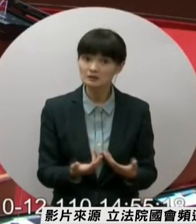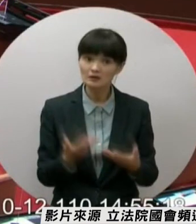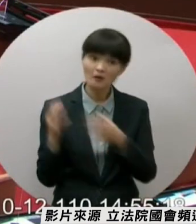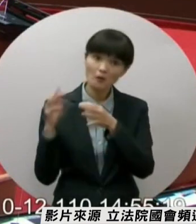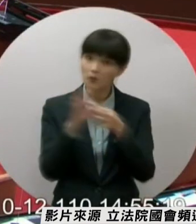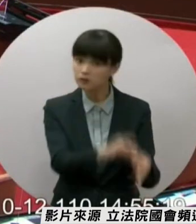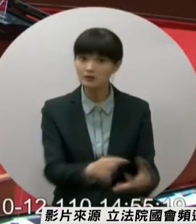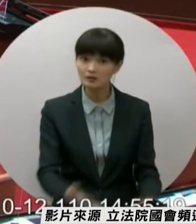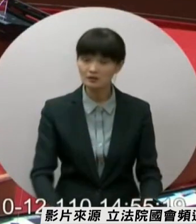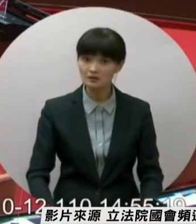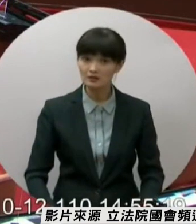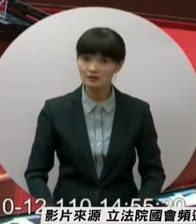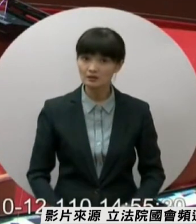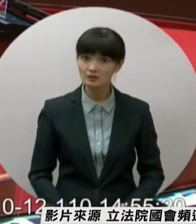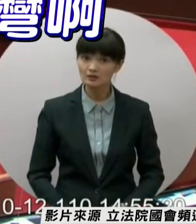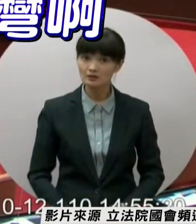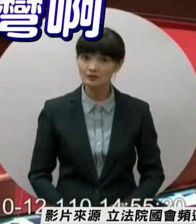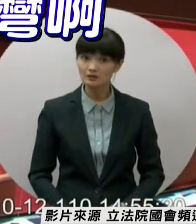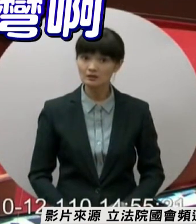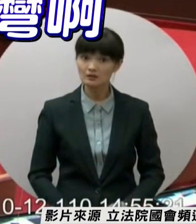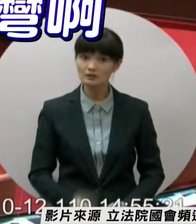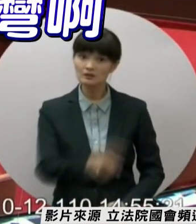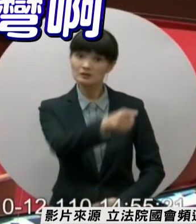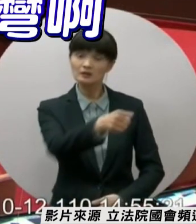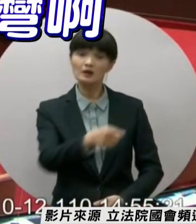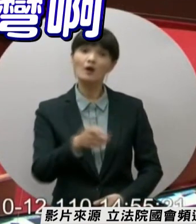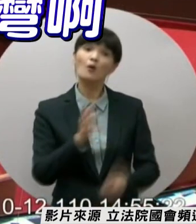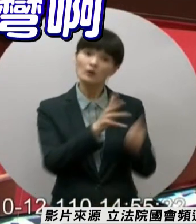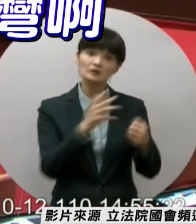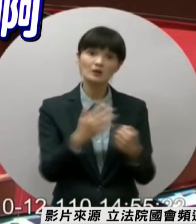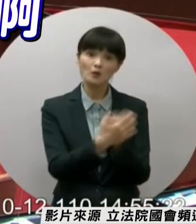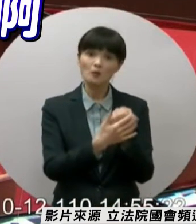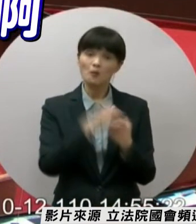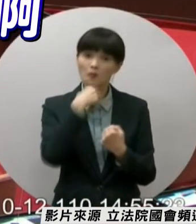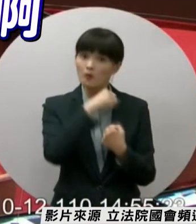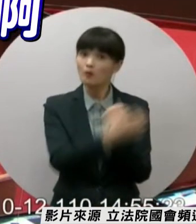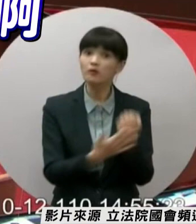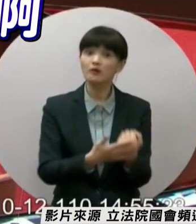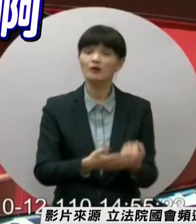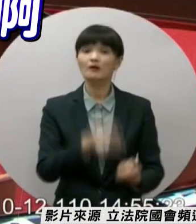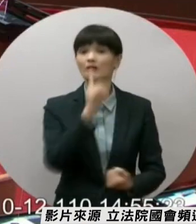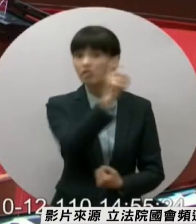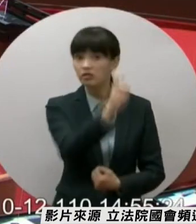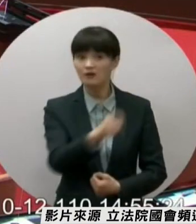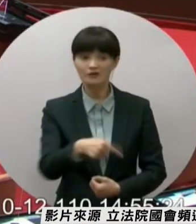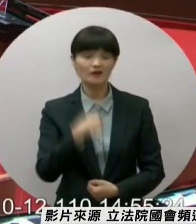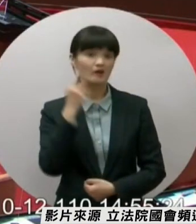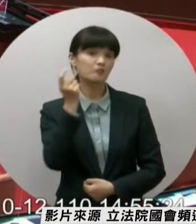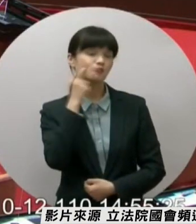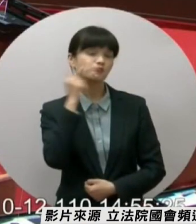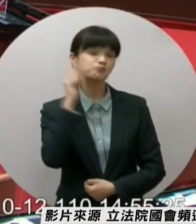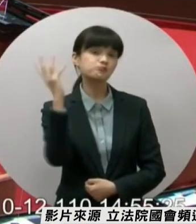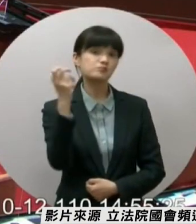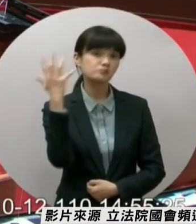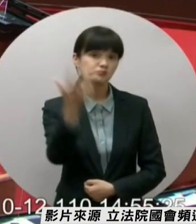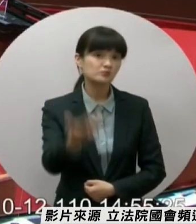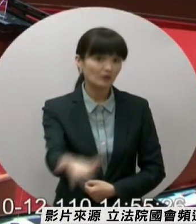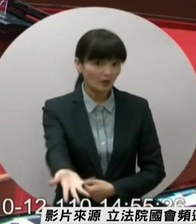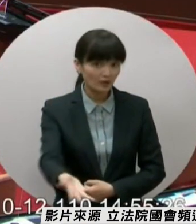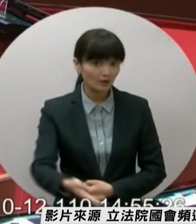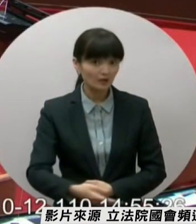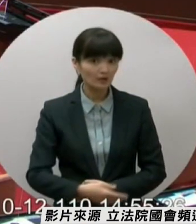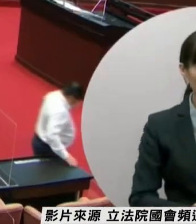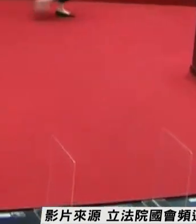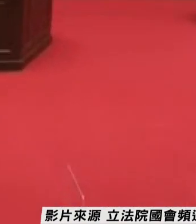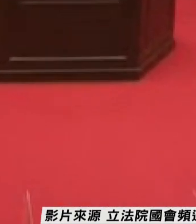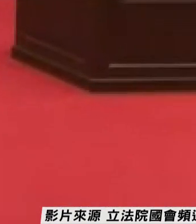来，政委，我来主席来。 啊，你讲着无得报以台湾呐。 好了， 啊，拢全部拢讲假 的啊。我来处理啦，我来处理，那个大家。 你